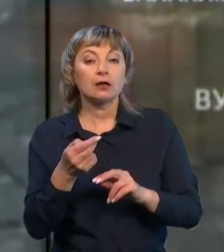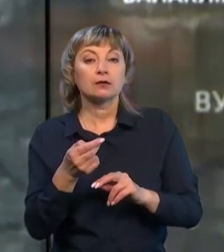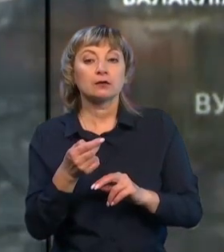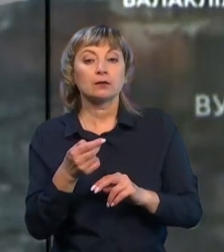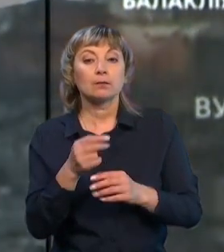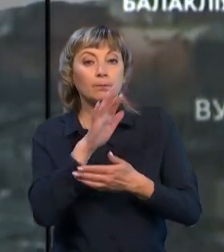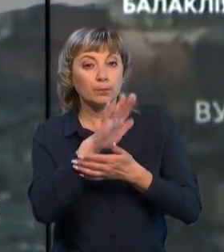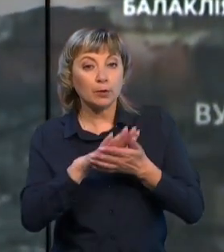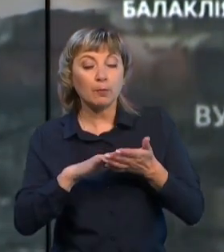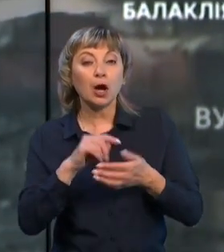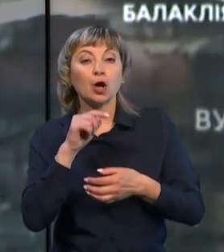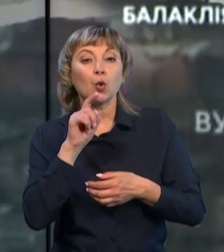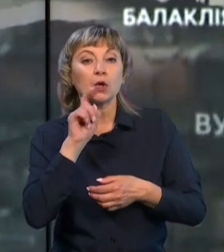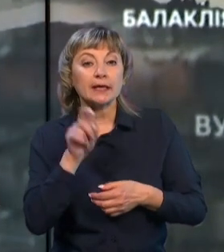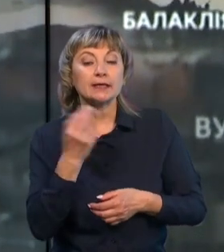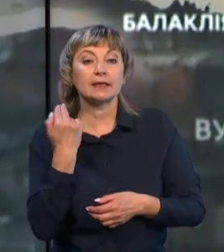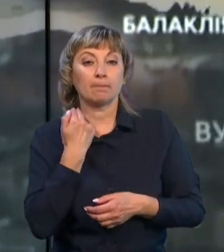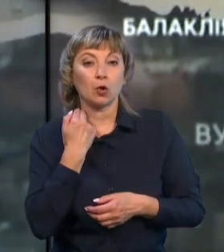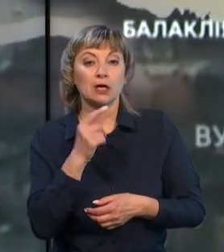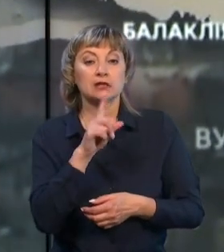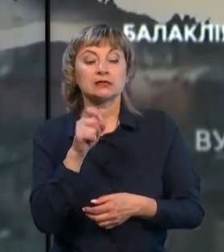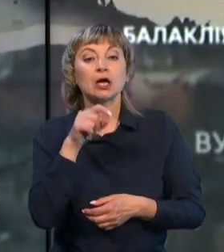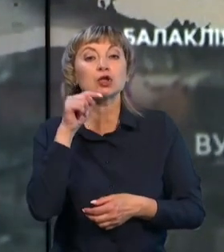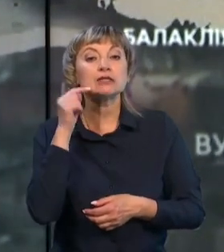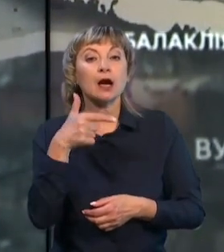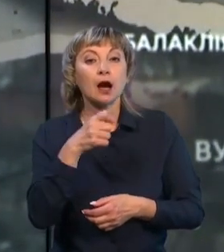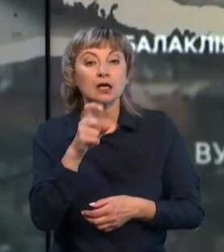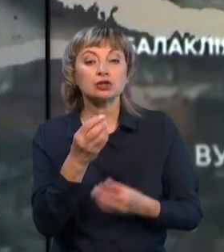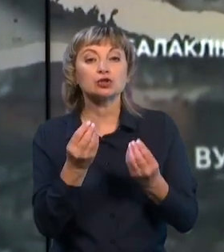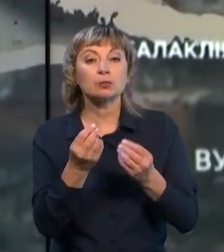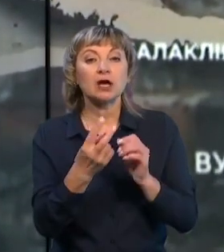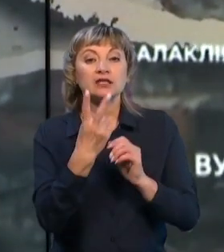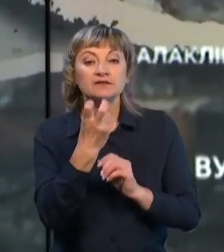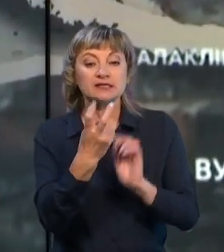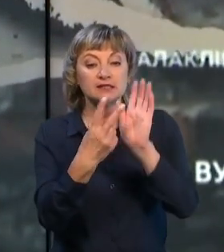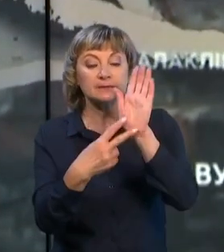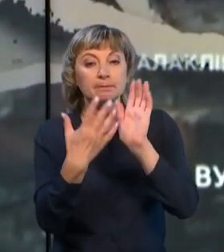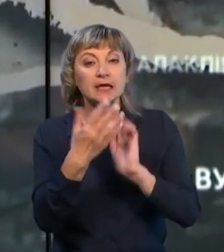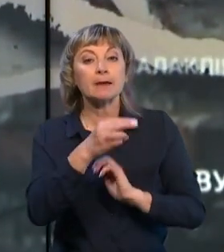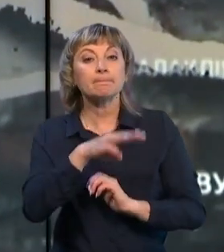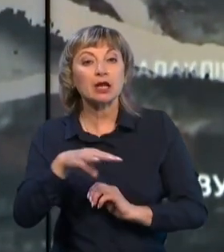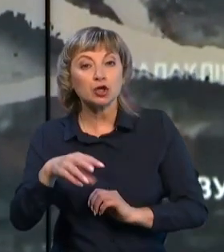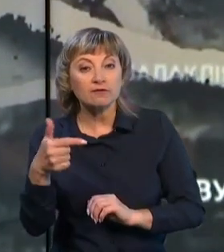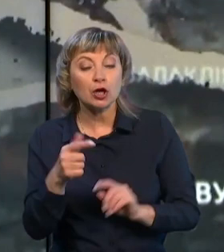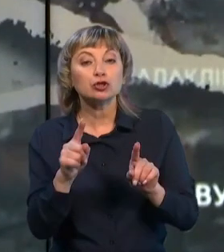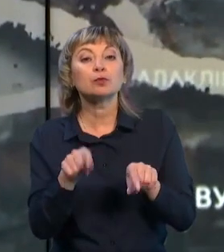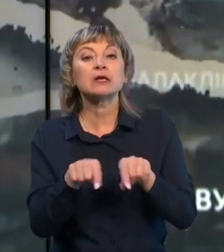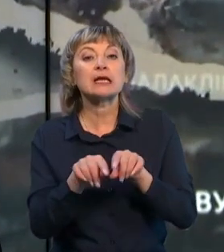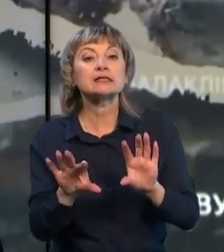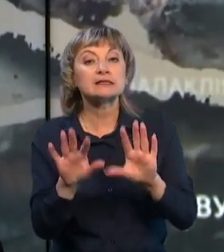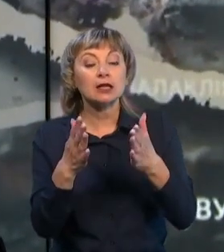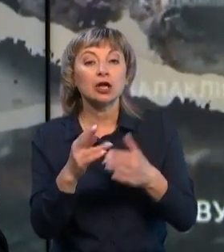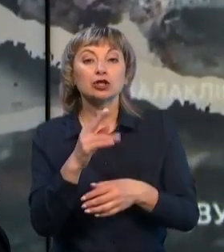пробачила в Україні борг за російський газ на суму 275 млн грн Чому так сталося І